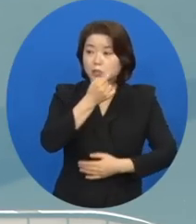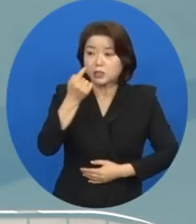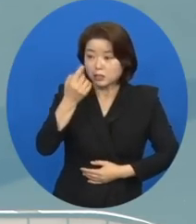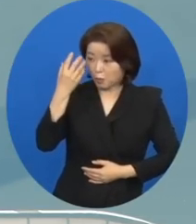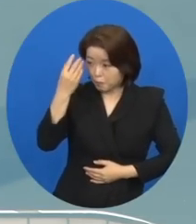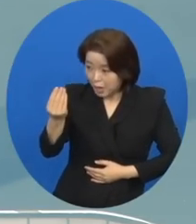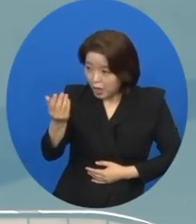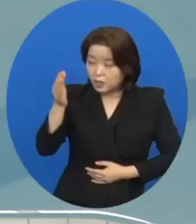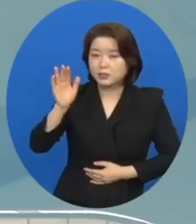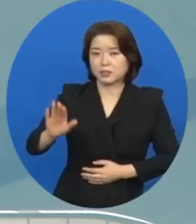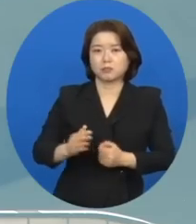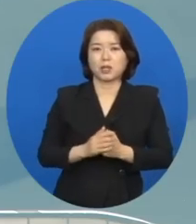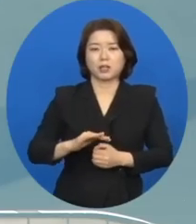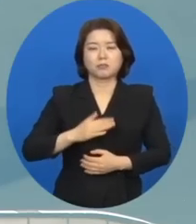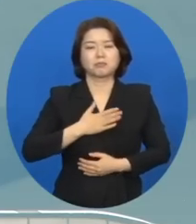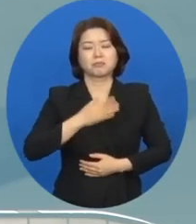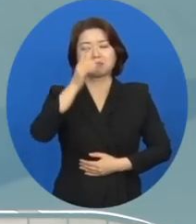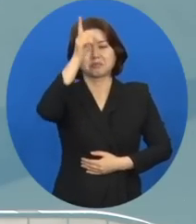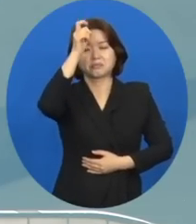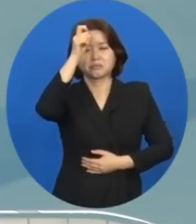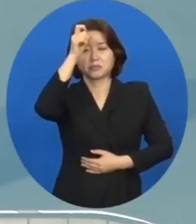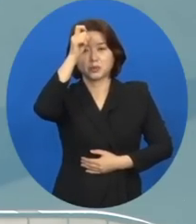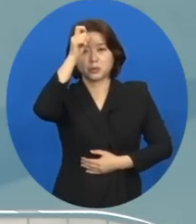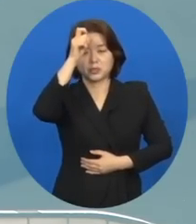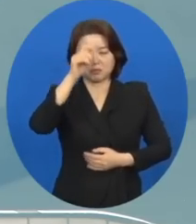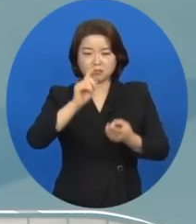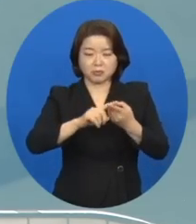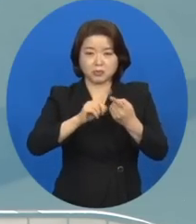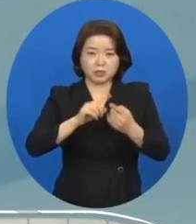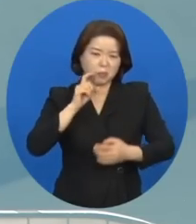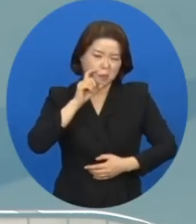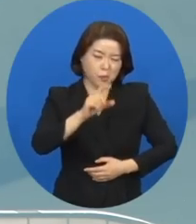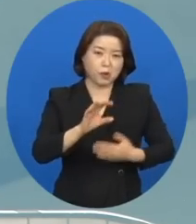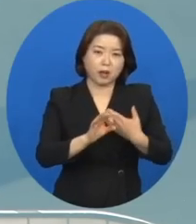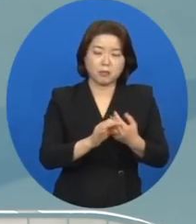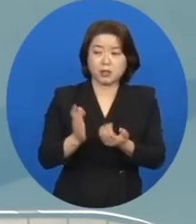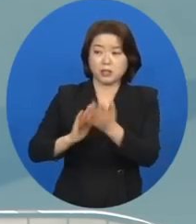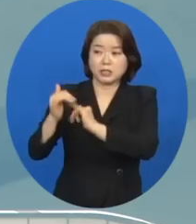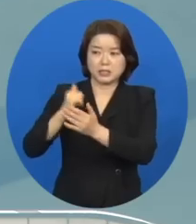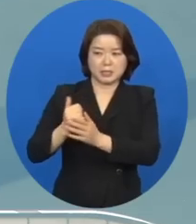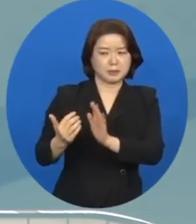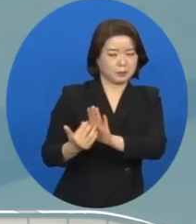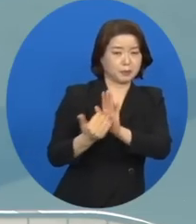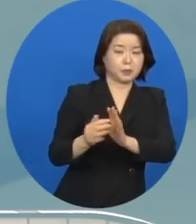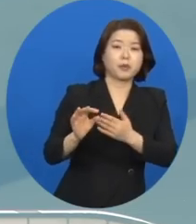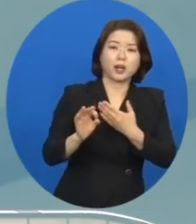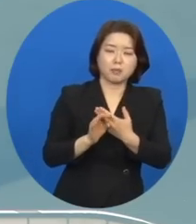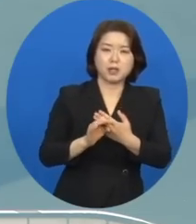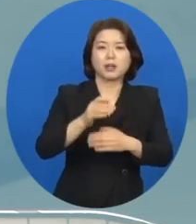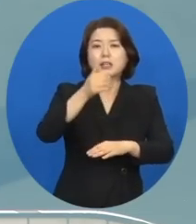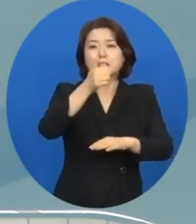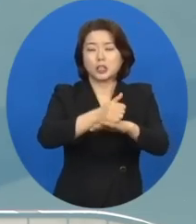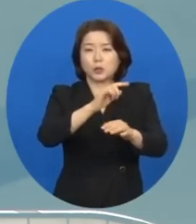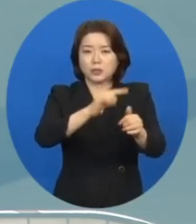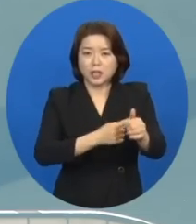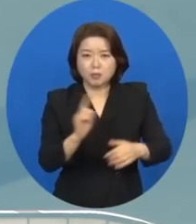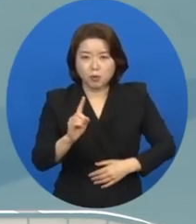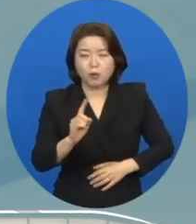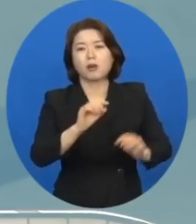보고도 우리의 고집을 꺾지 않으면, 그리고 예수님을 거부하게 되면요, 그러면 결국에는 망하게 된다는